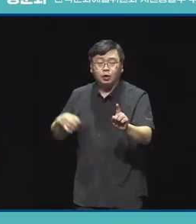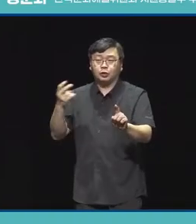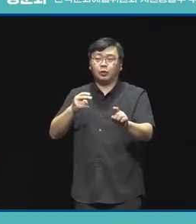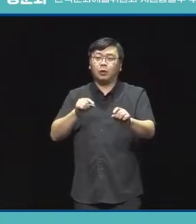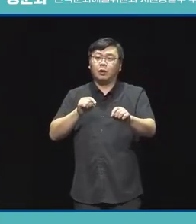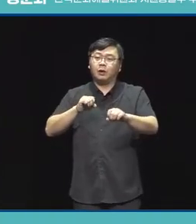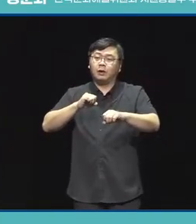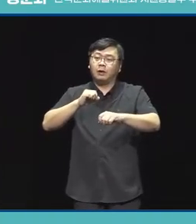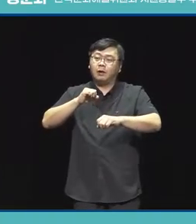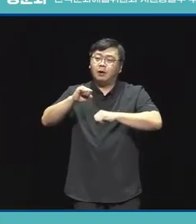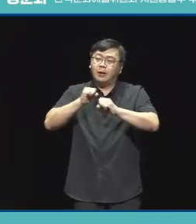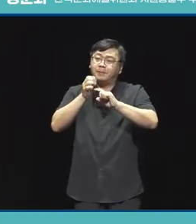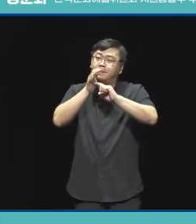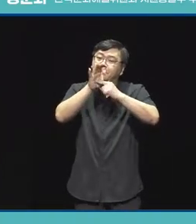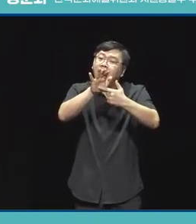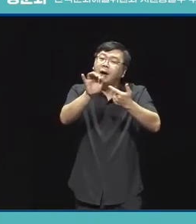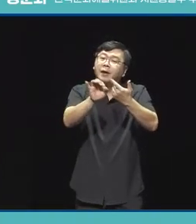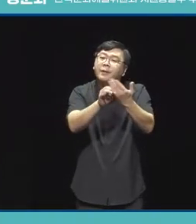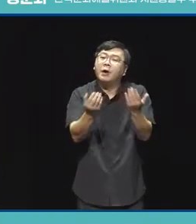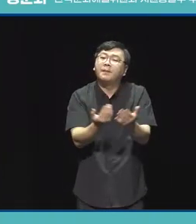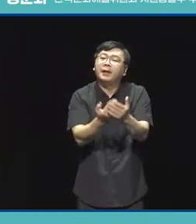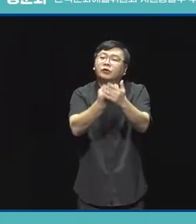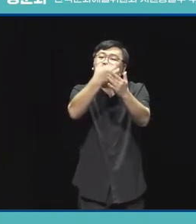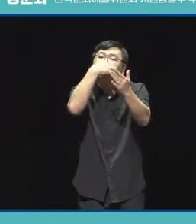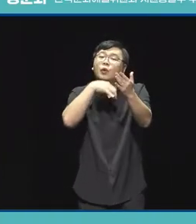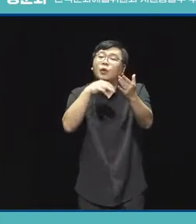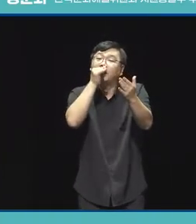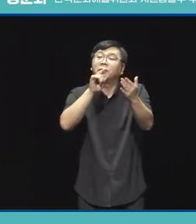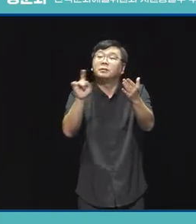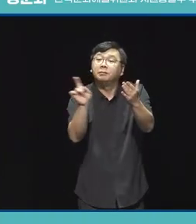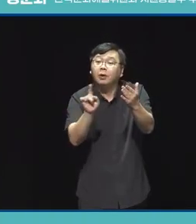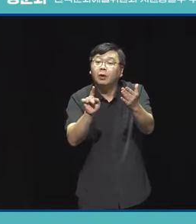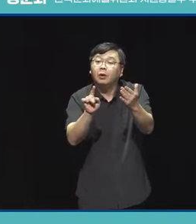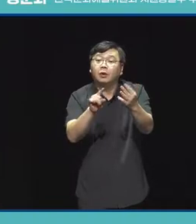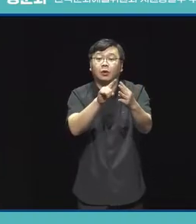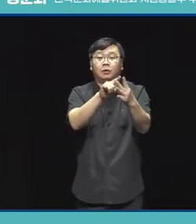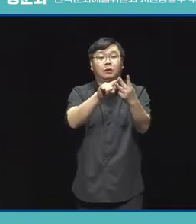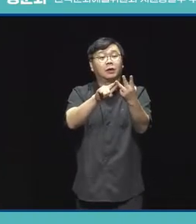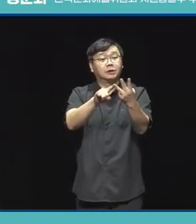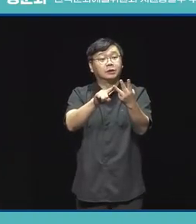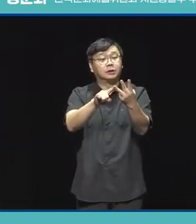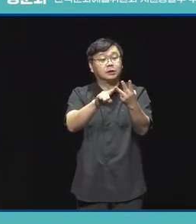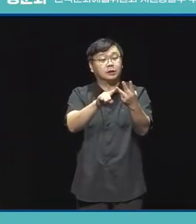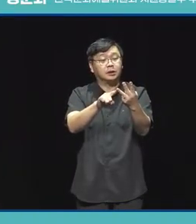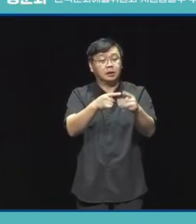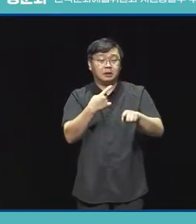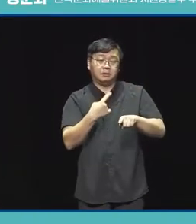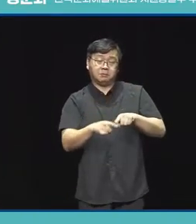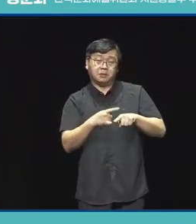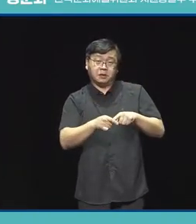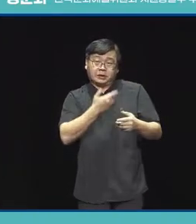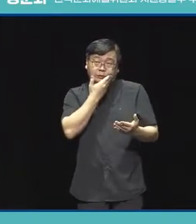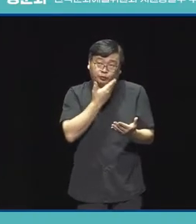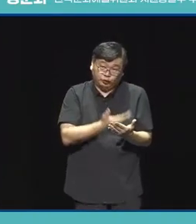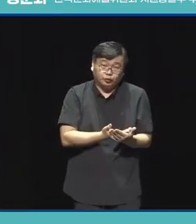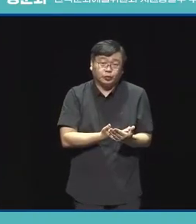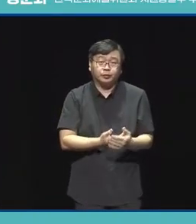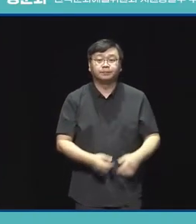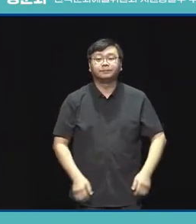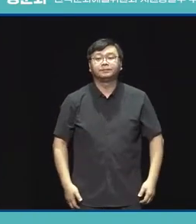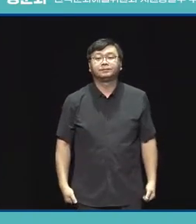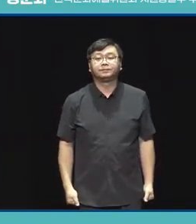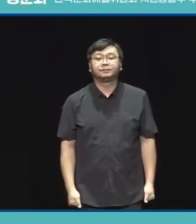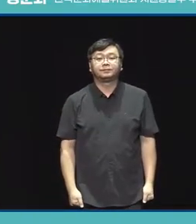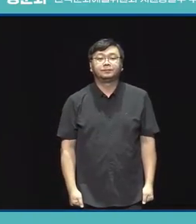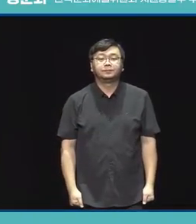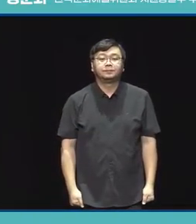때 앞으로 어떻게 발전이 될수 있고 어떤 성과를 기대할 수 있는지가 이 사업에서 가장 중요한 심의 기준이라고